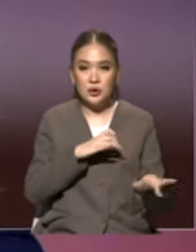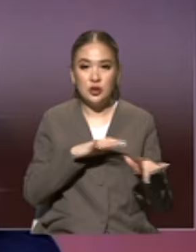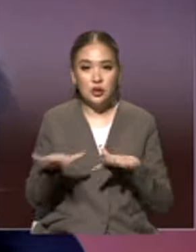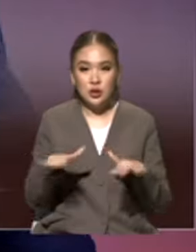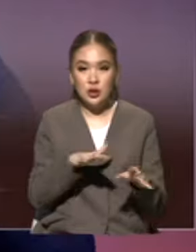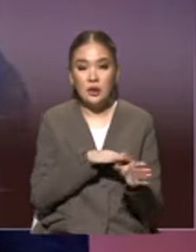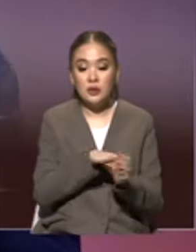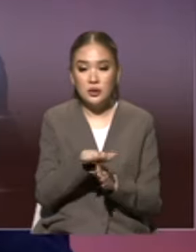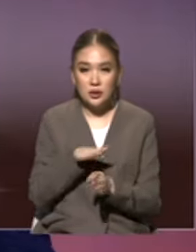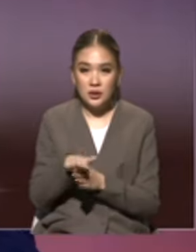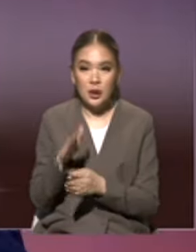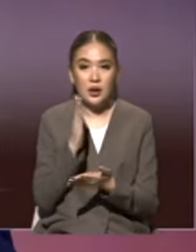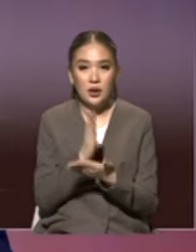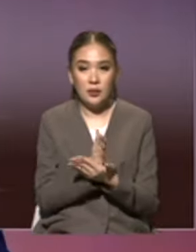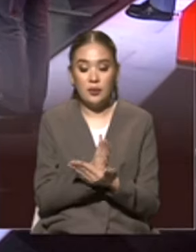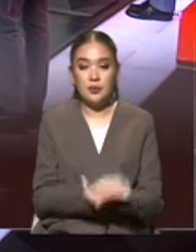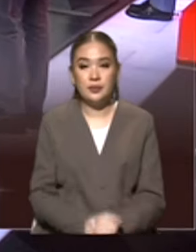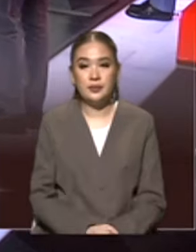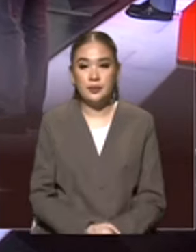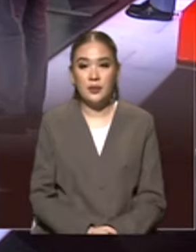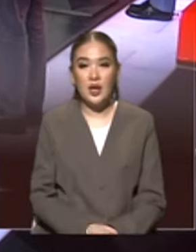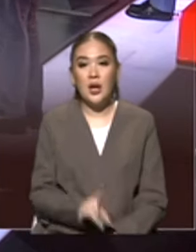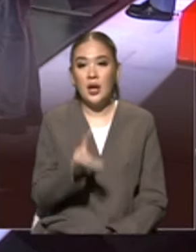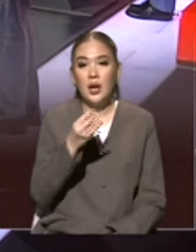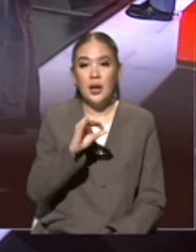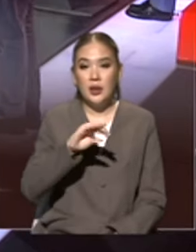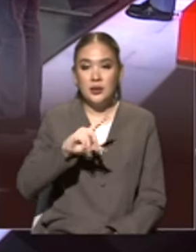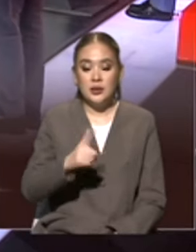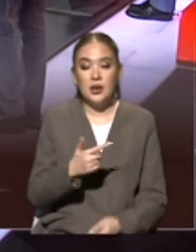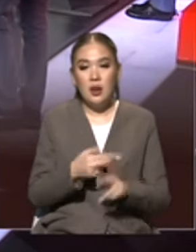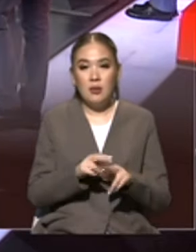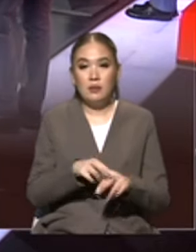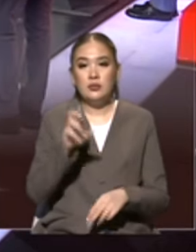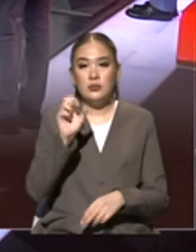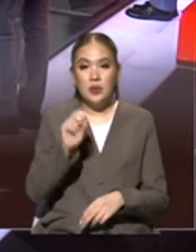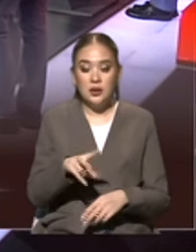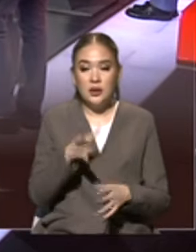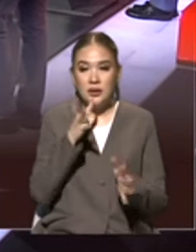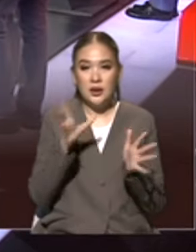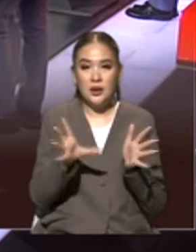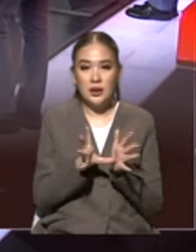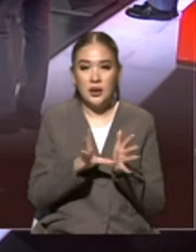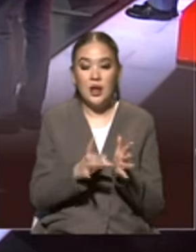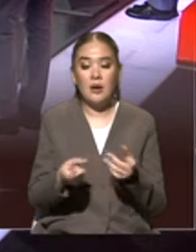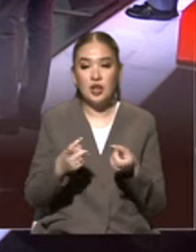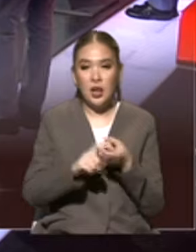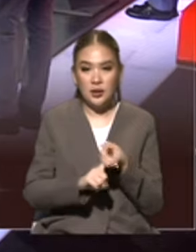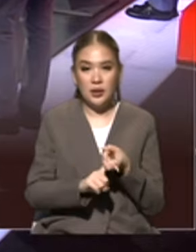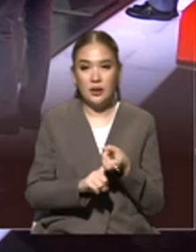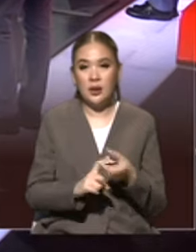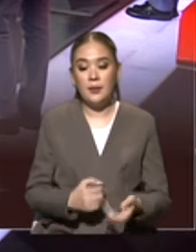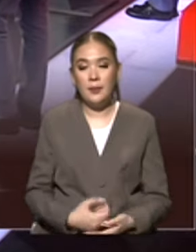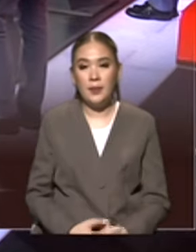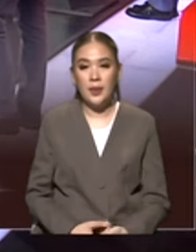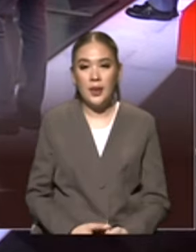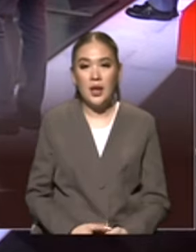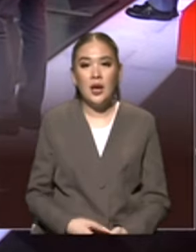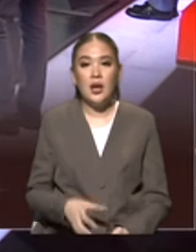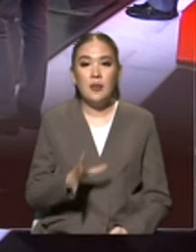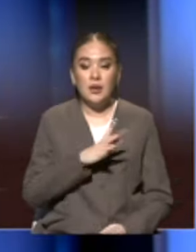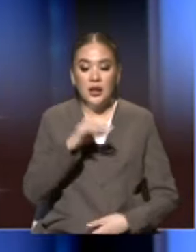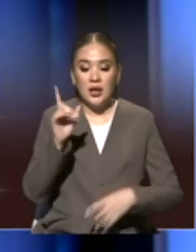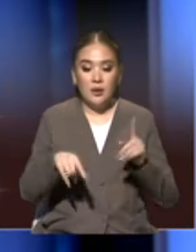Ербол, жаңа рейтингтік балл система жаңа айтып отырып қой, техникалық жағынан мысалы кейбір тапсырыс